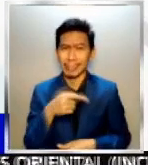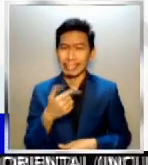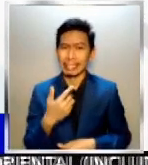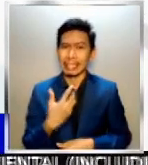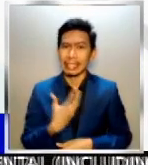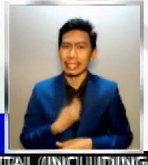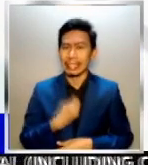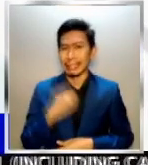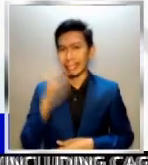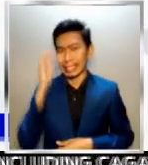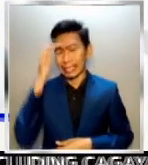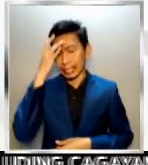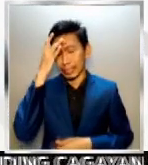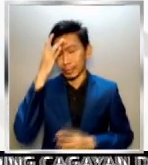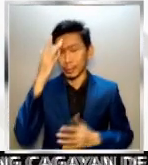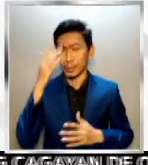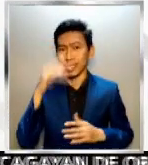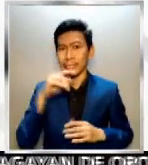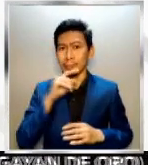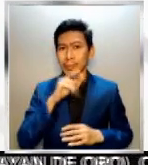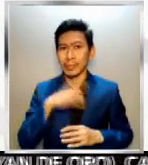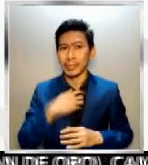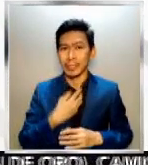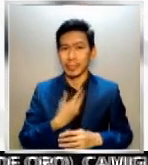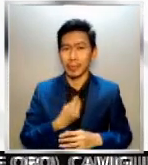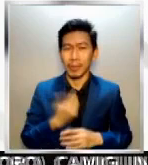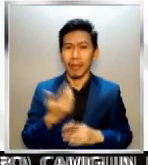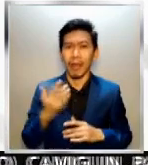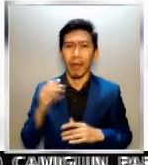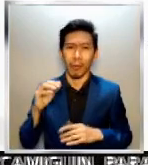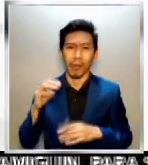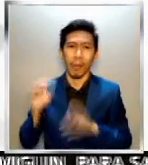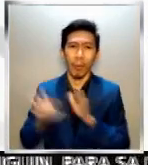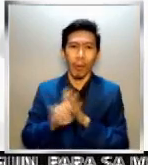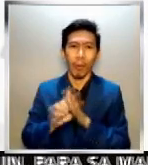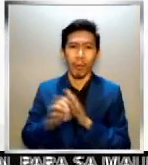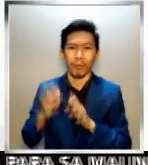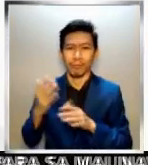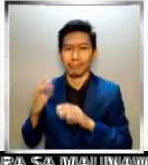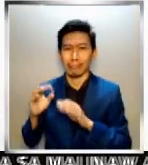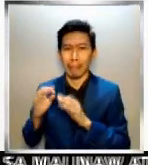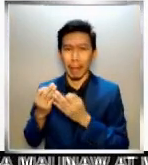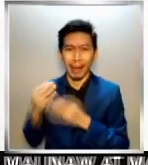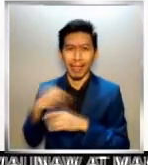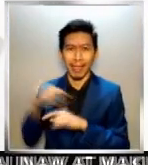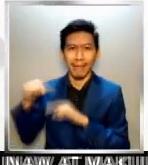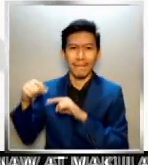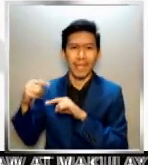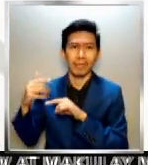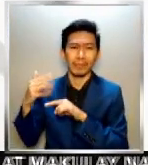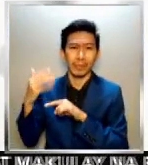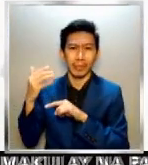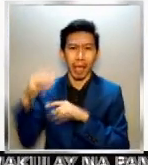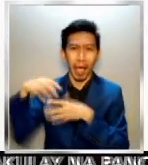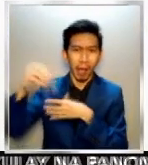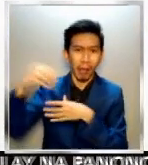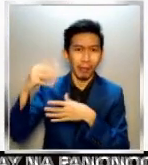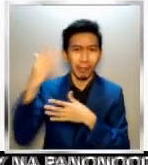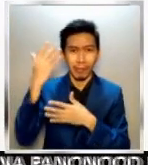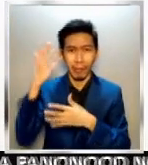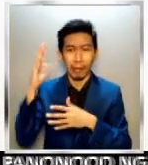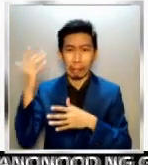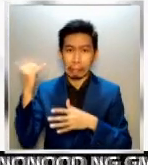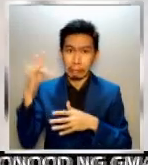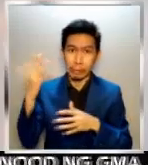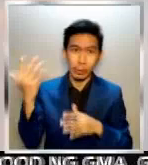like yung kapatid ko, lumalabas siya. So hindi ko naman alam kung ano yung dala niya pag uwi niya sa bahay, lalo na malayo ako